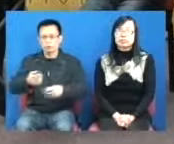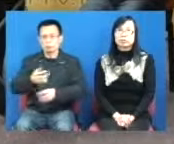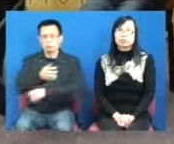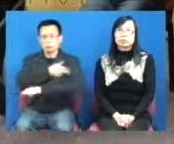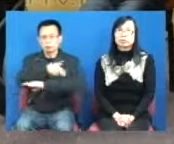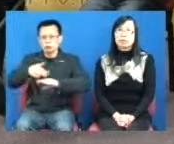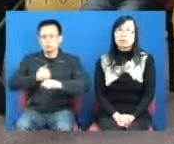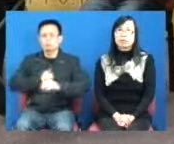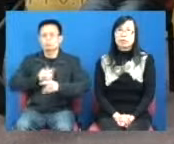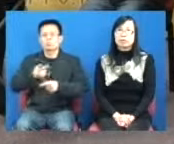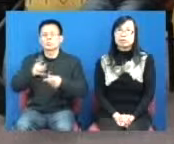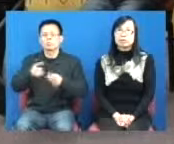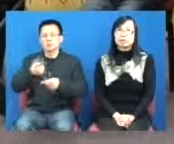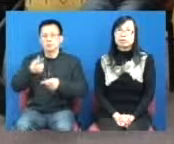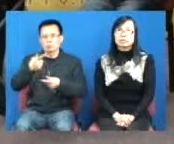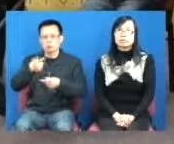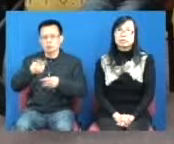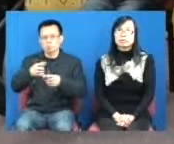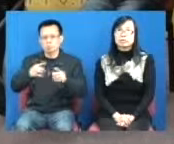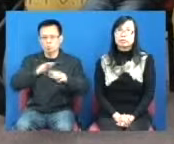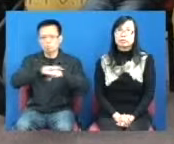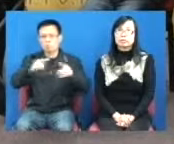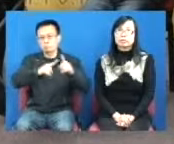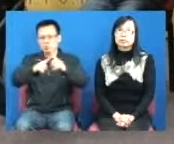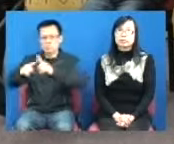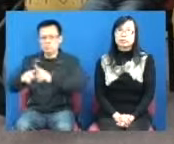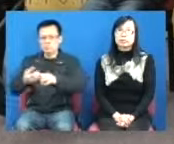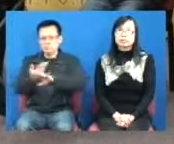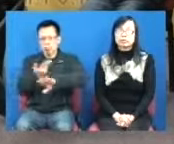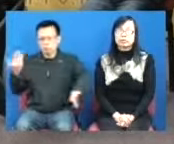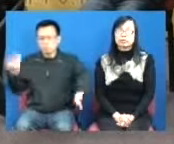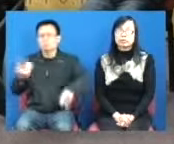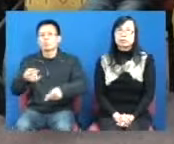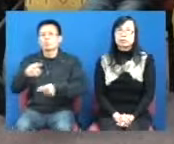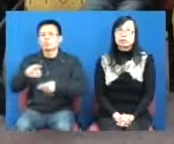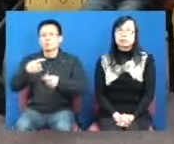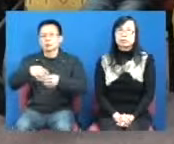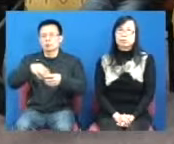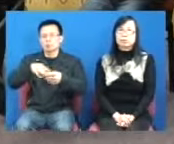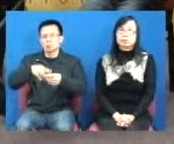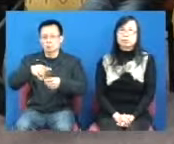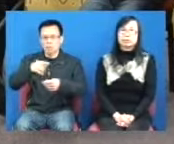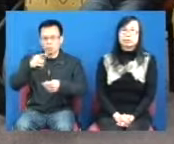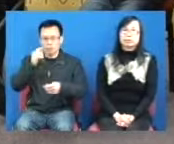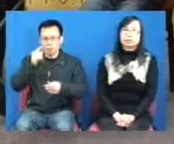一般普羅大眾的期望的落差這麼大所以我覺得它是被人罵